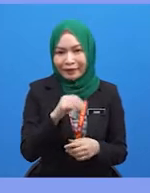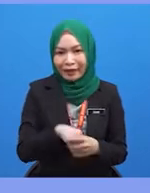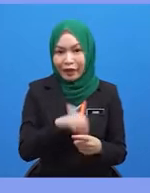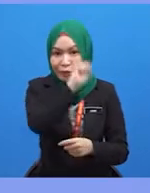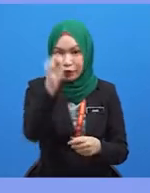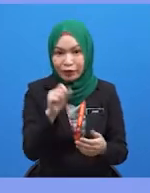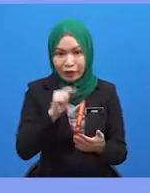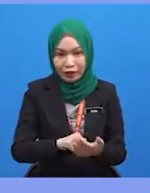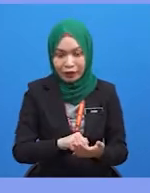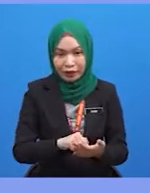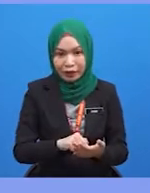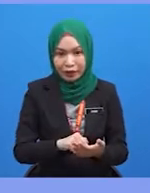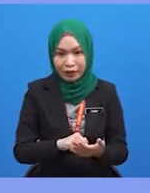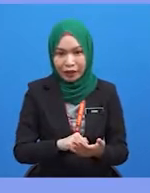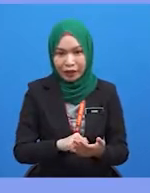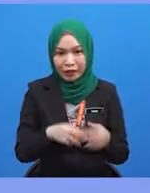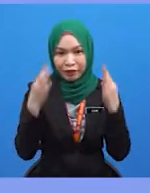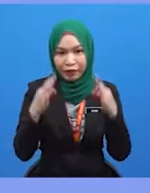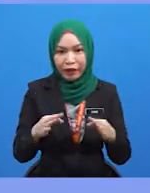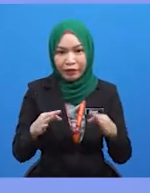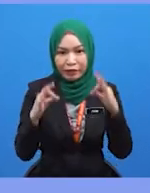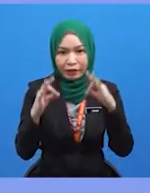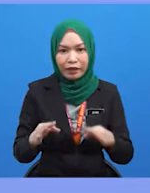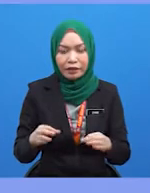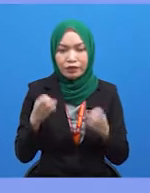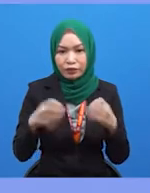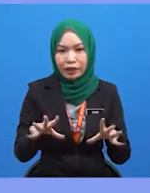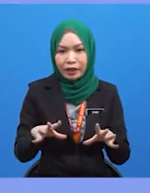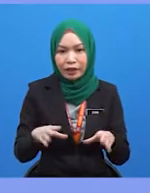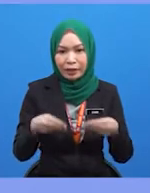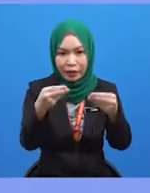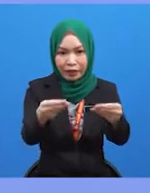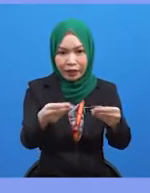Dalam soalan ini, fakta sudah diberi.